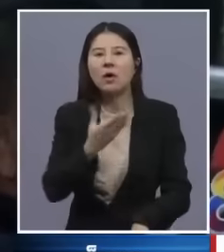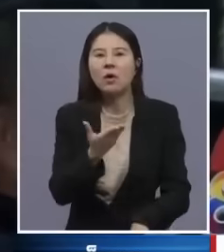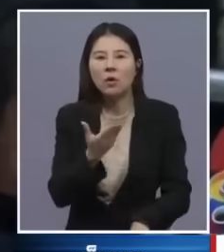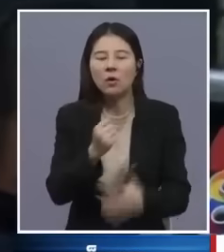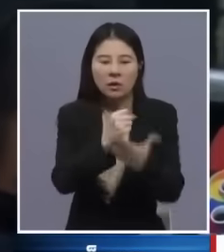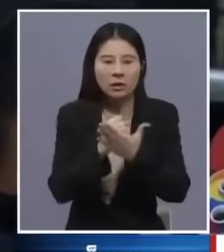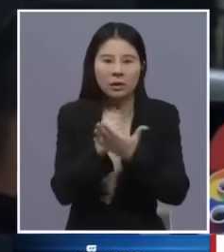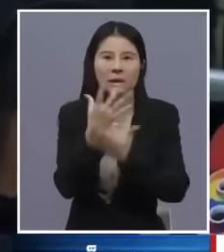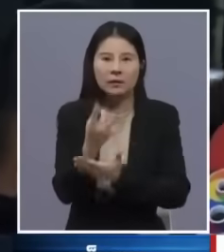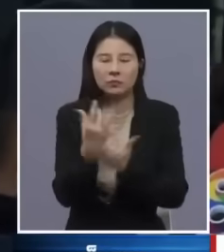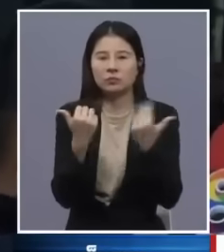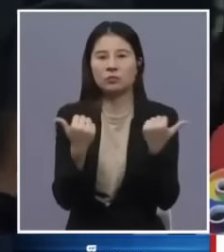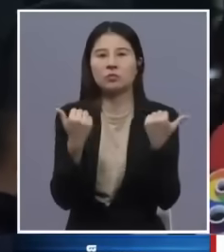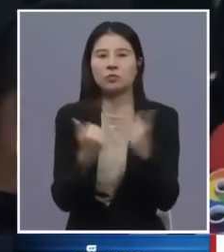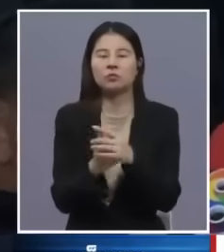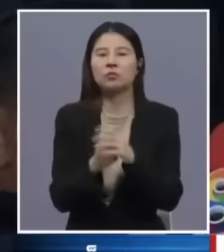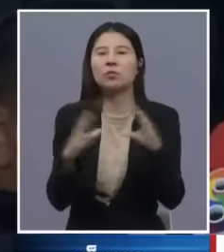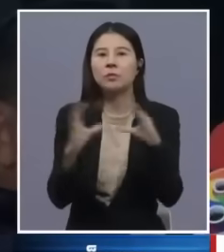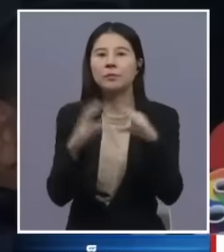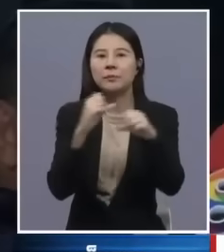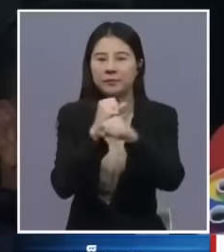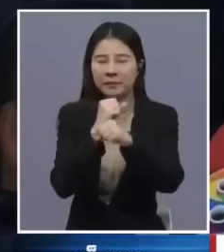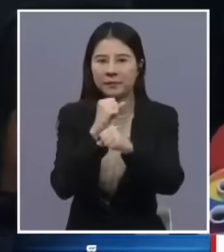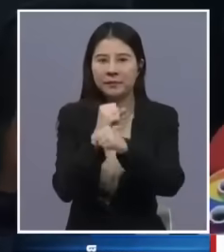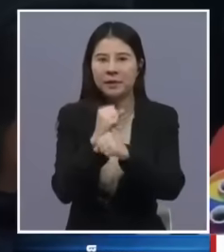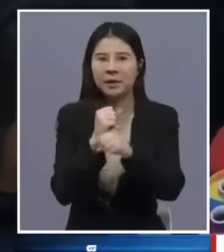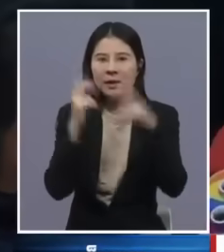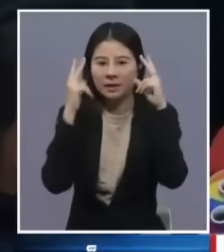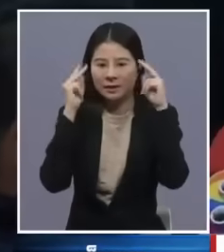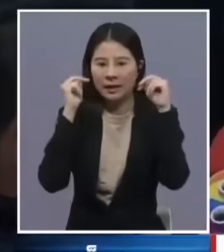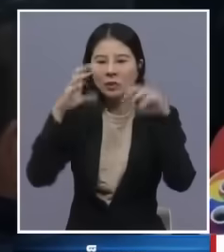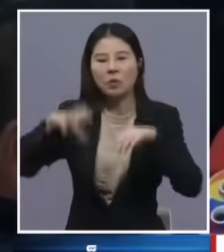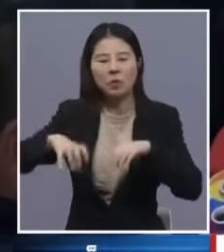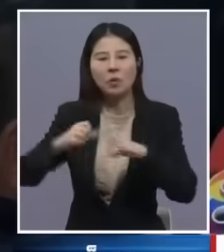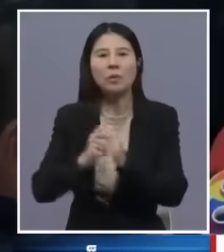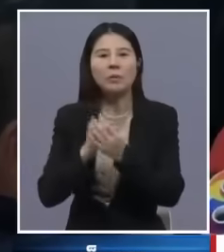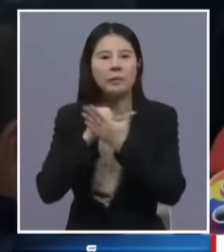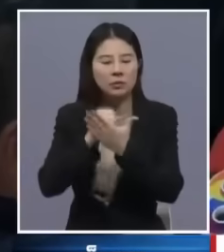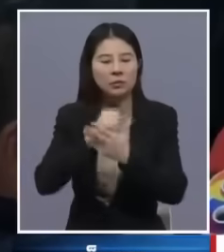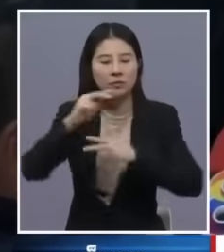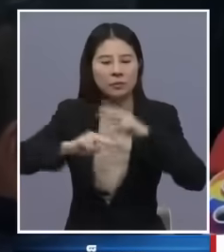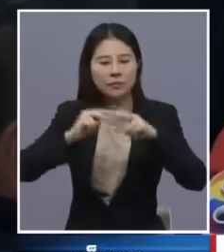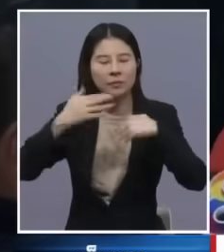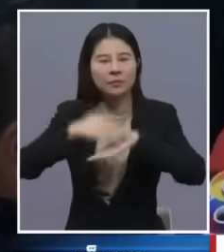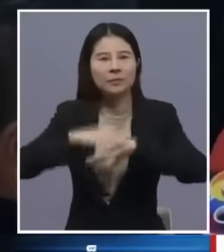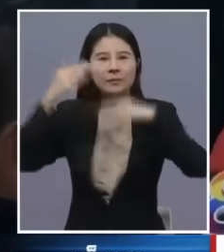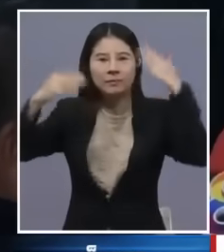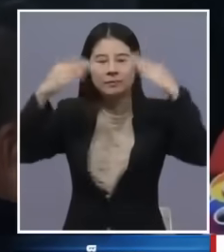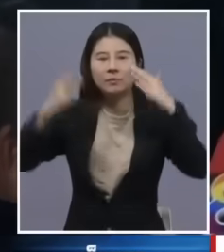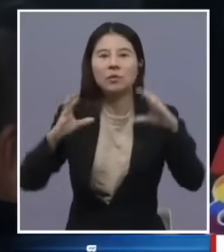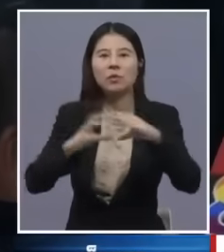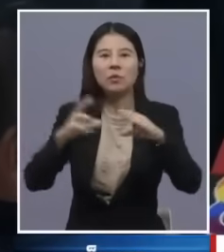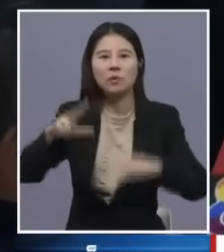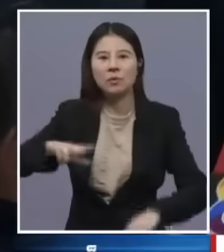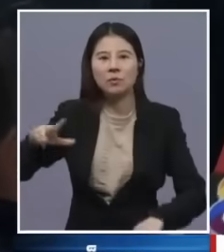งานจากทำเนียบมาฟังด้วยนะคะ นี่ก็คือบรรยากาศการสัมมนานะครับแต่แน่นอนเมื่อวานเพื่อไทยอยู่กันเยอะนะครับหนึ่